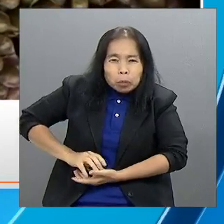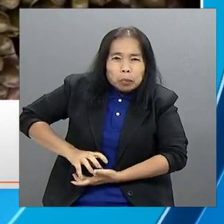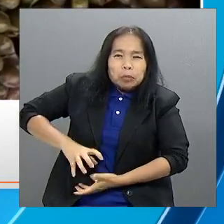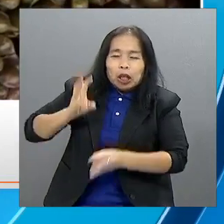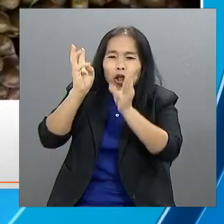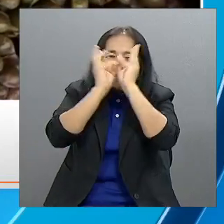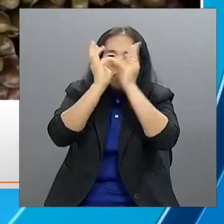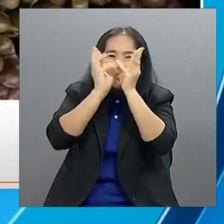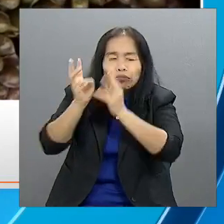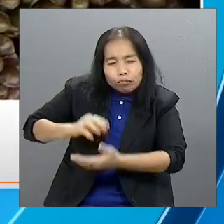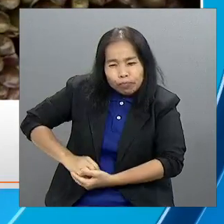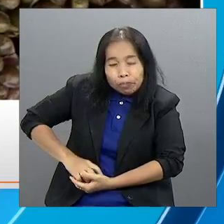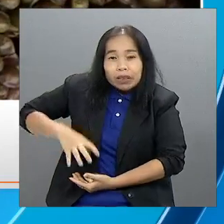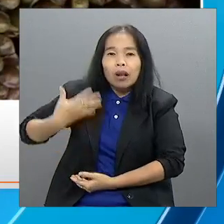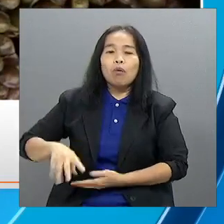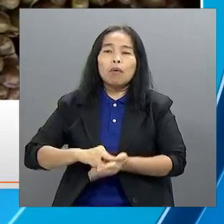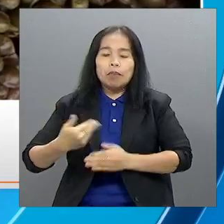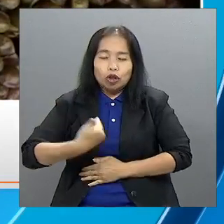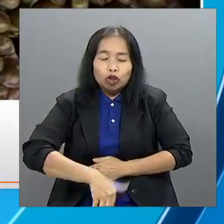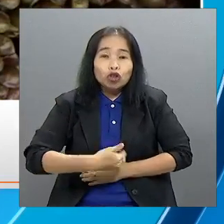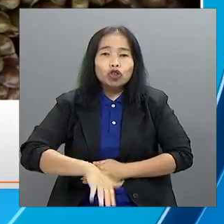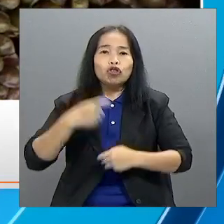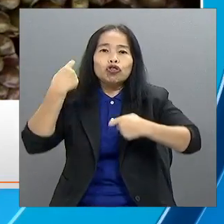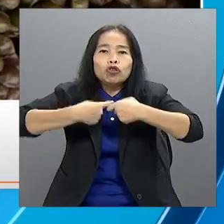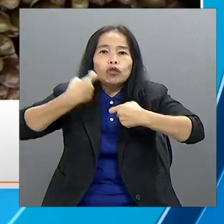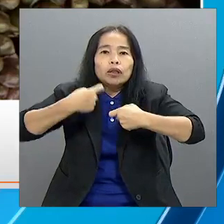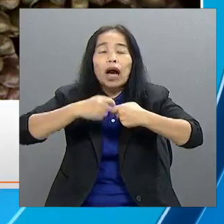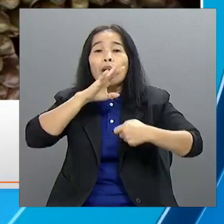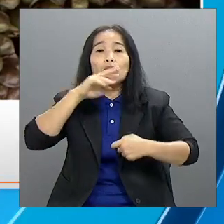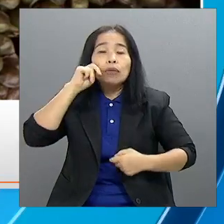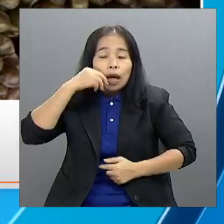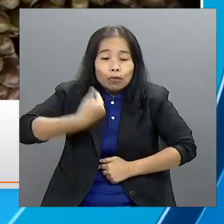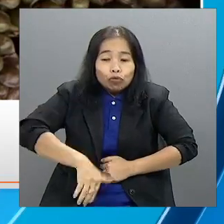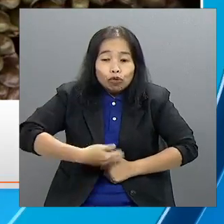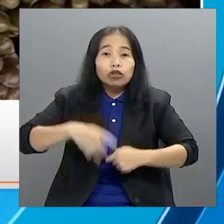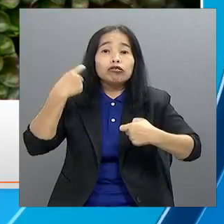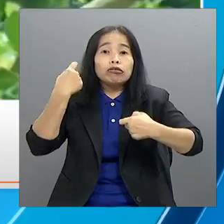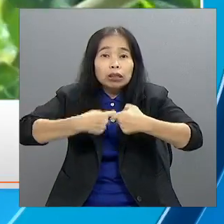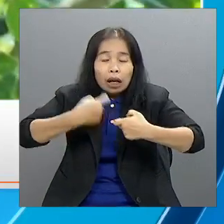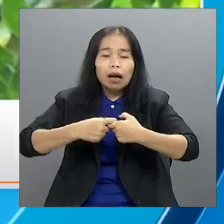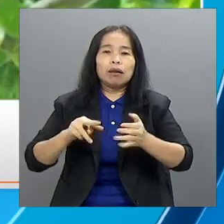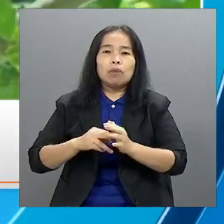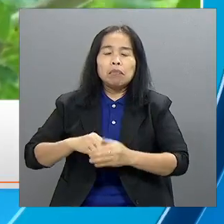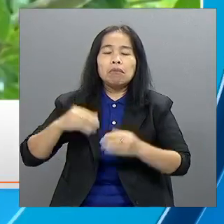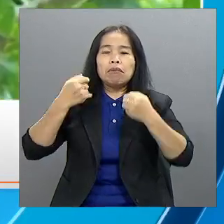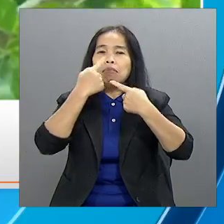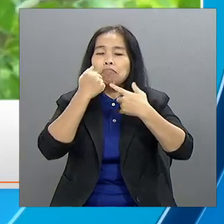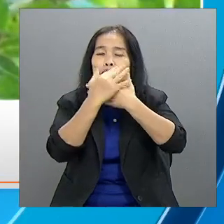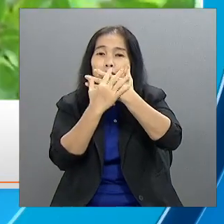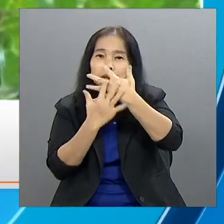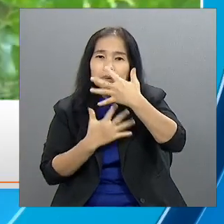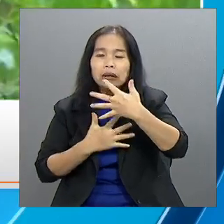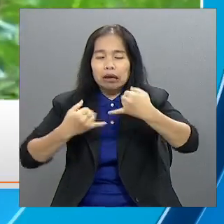นะฮะที่ทำให้เกิดนิ่วเกิดตะกอนถ่ายปัสสาวะขุ่นข้นเป็นเลือดนะถ้าเป็นรุนแรง